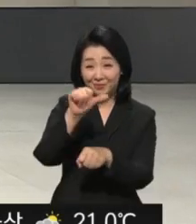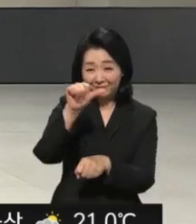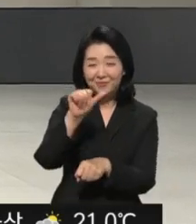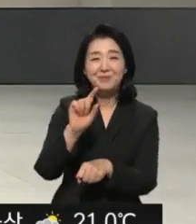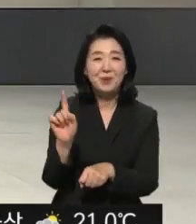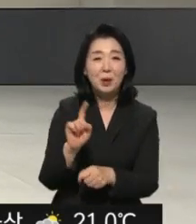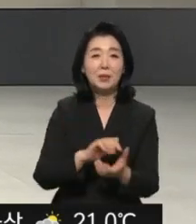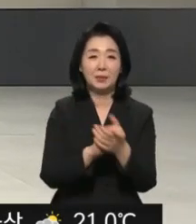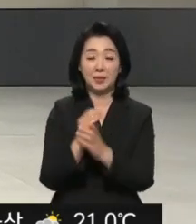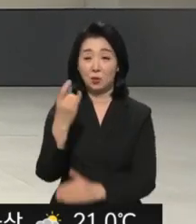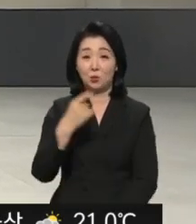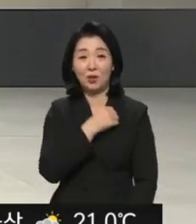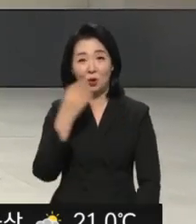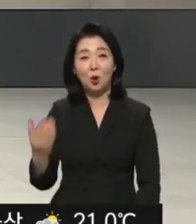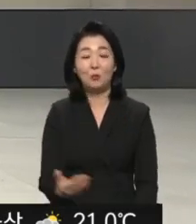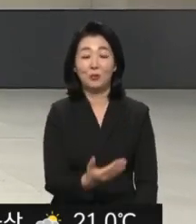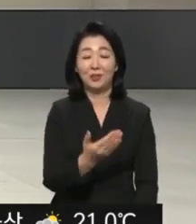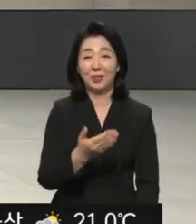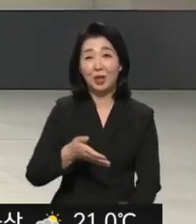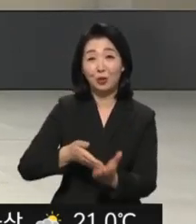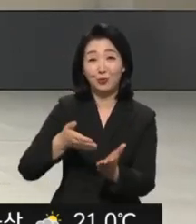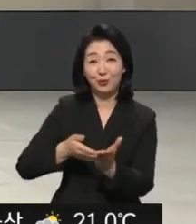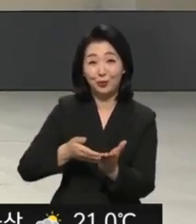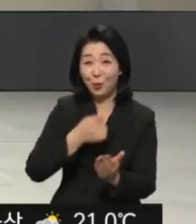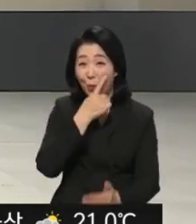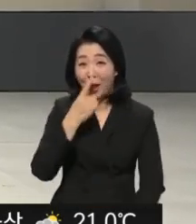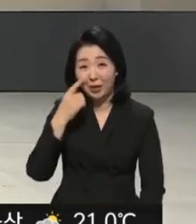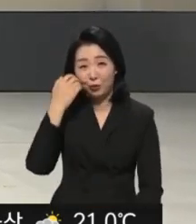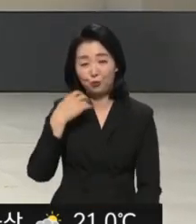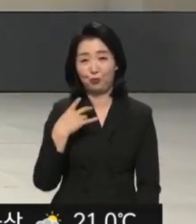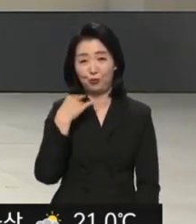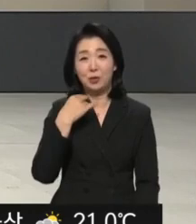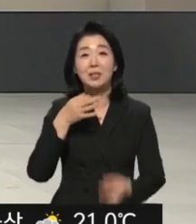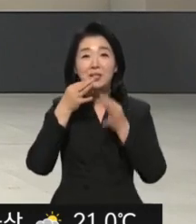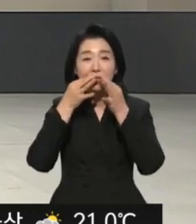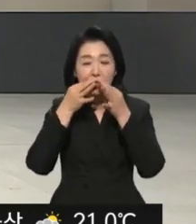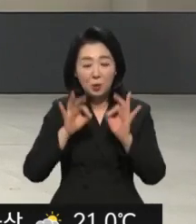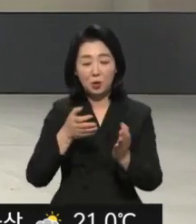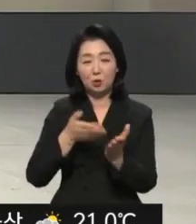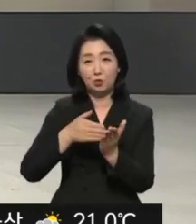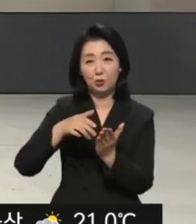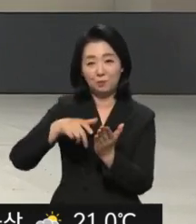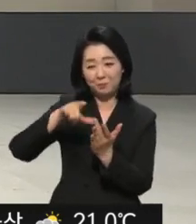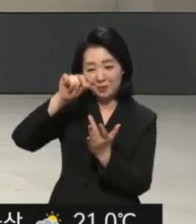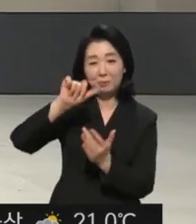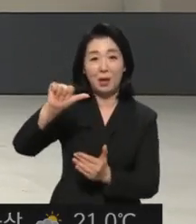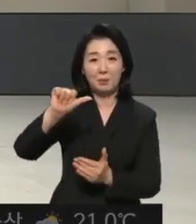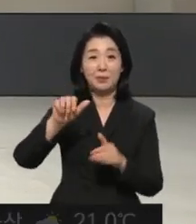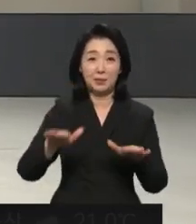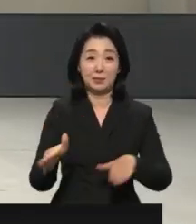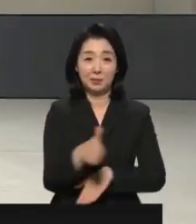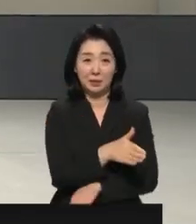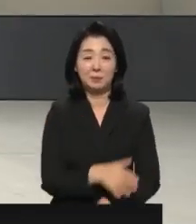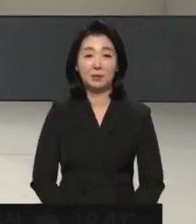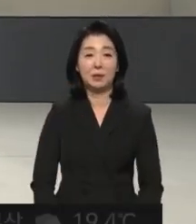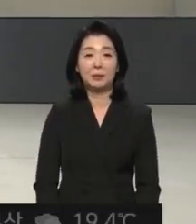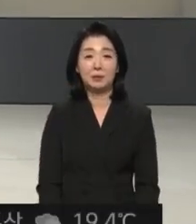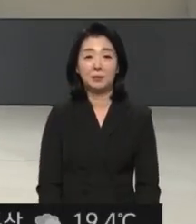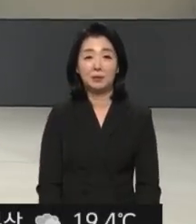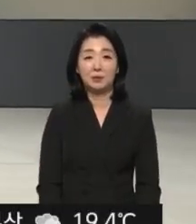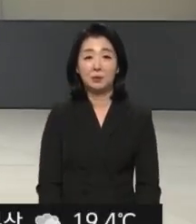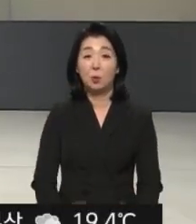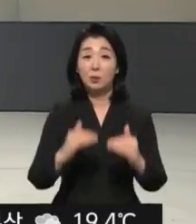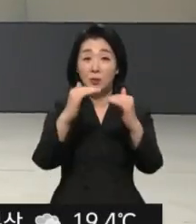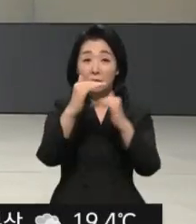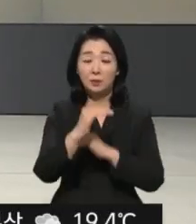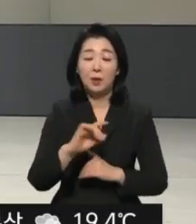하면 다정해 정혜원들의 뉴스 큐레이터 울체커입니다. 금요일에 뉴스픽 5 바로 들어갑니다. 오늘 준비한 소식은요.